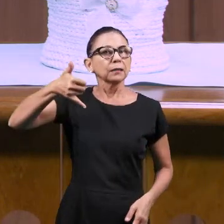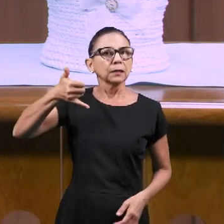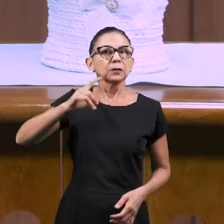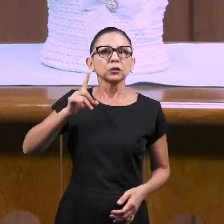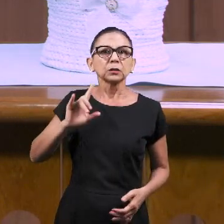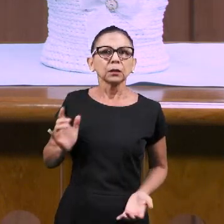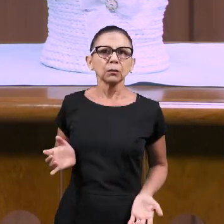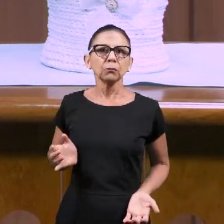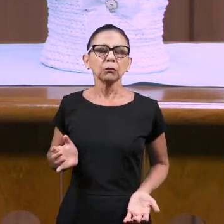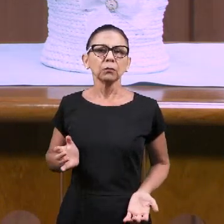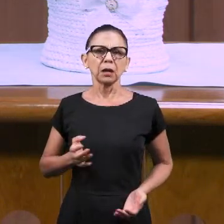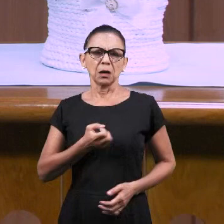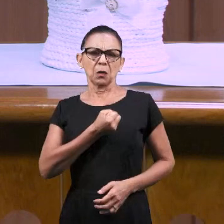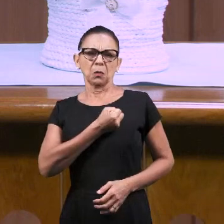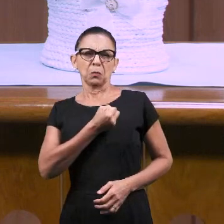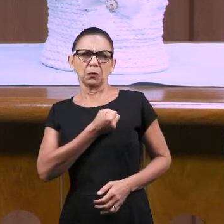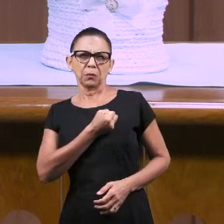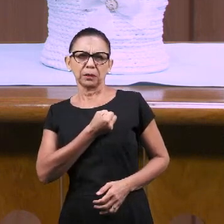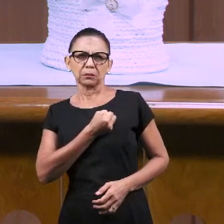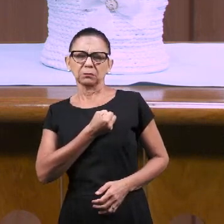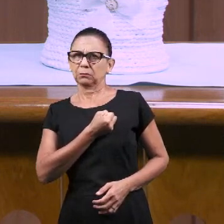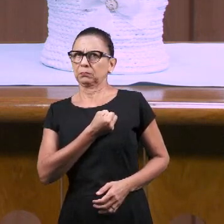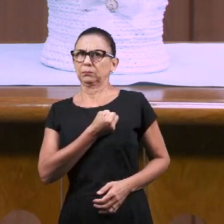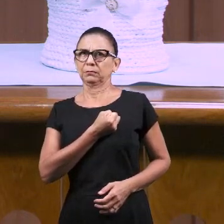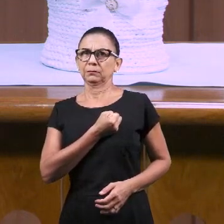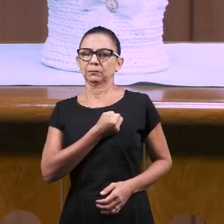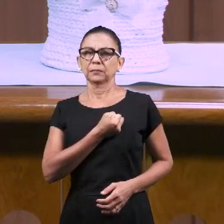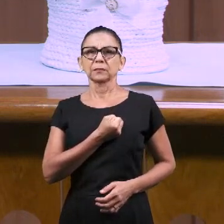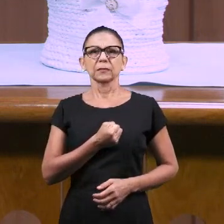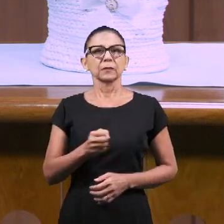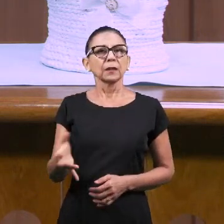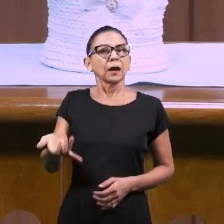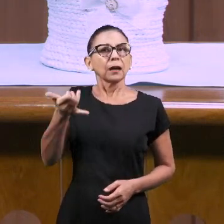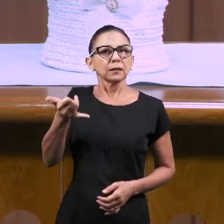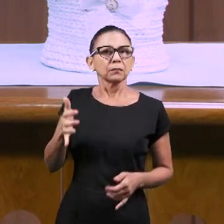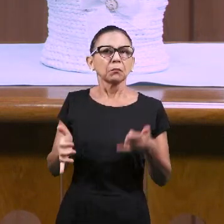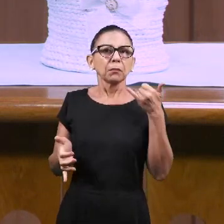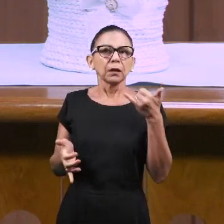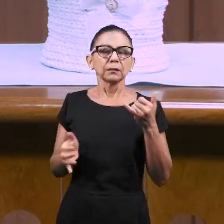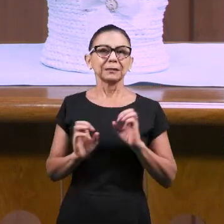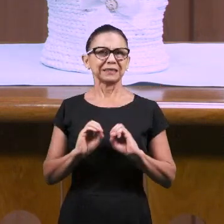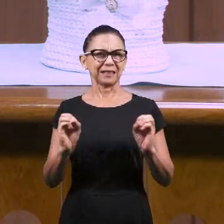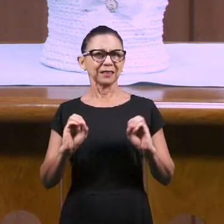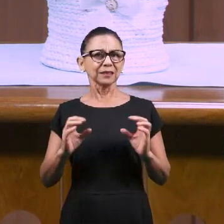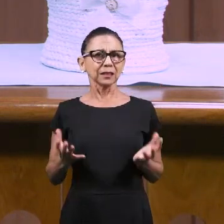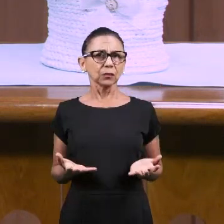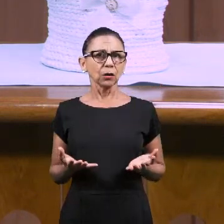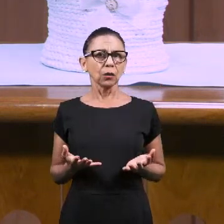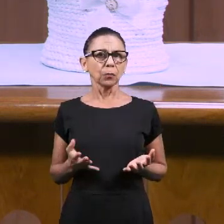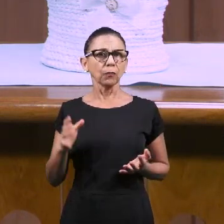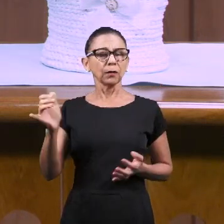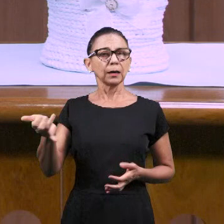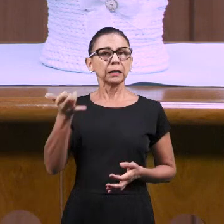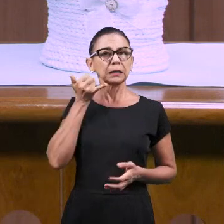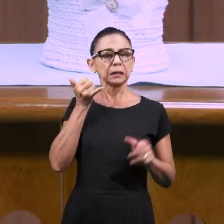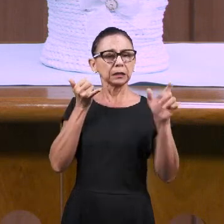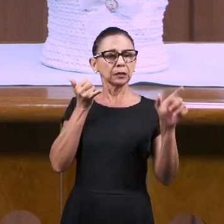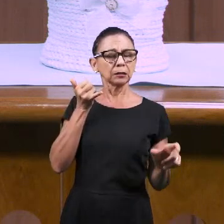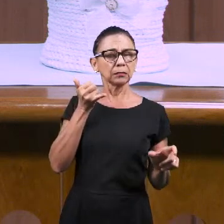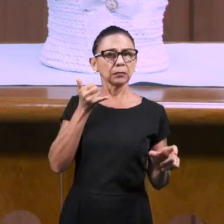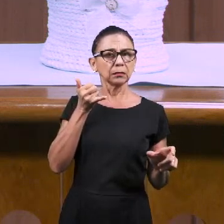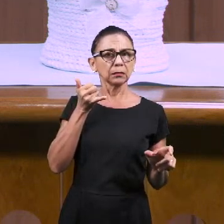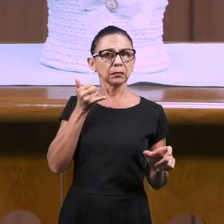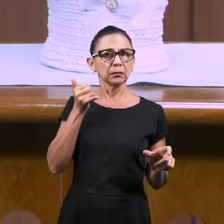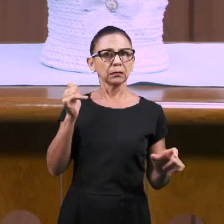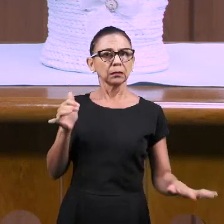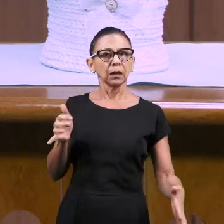Donc, on appelle son pasteur, le pasteur ne répond pas. Donc, je parle ici pour une personne qui